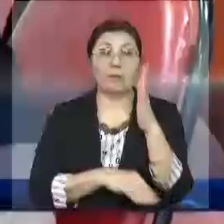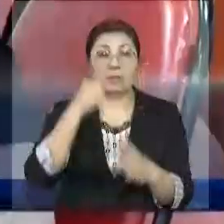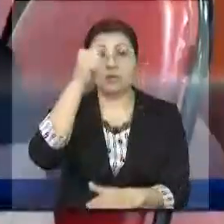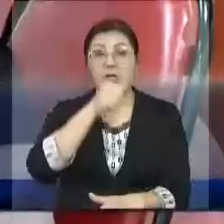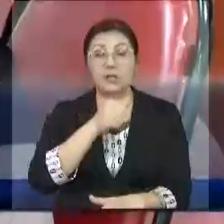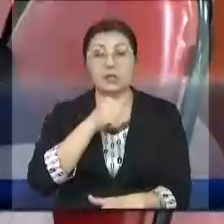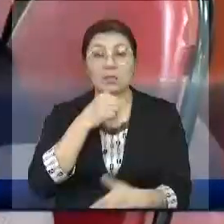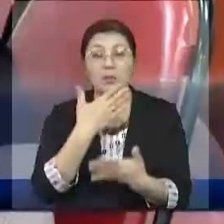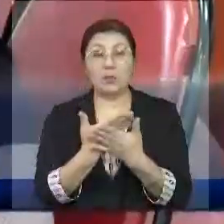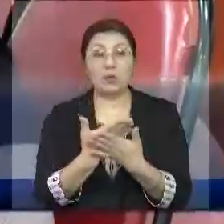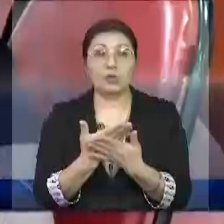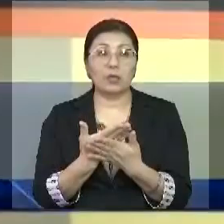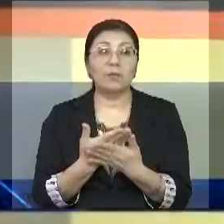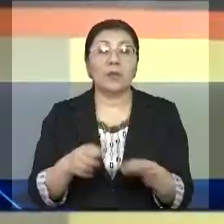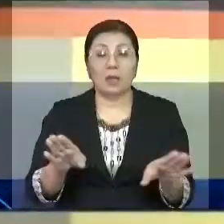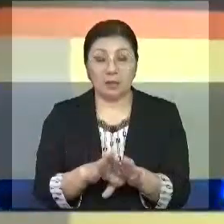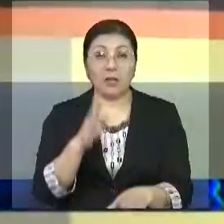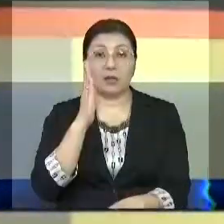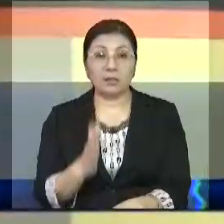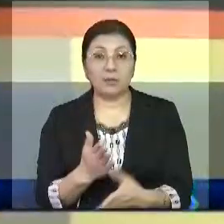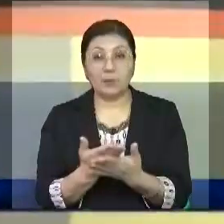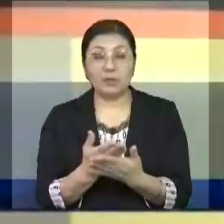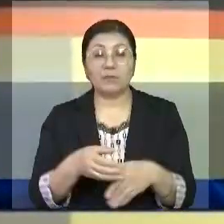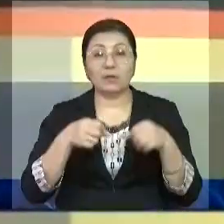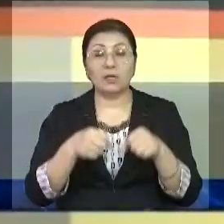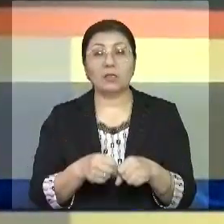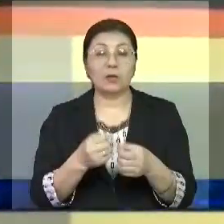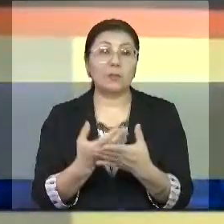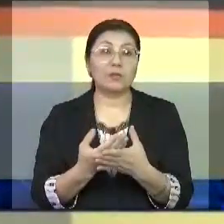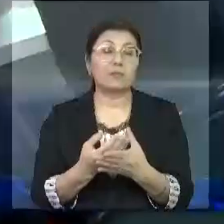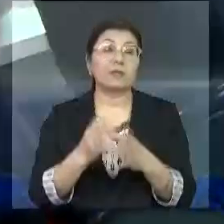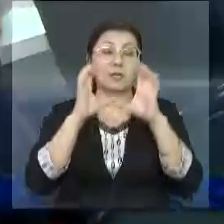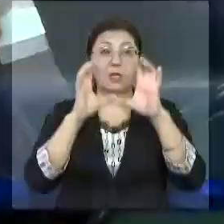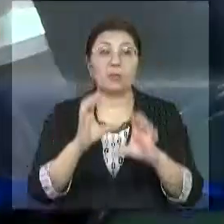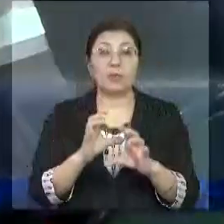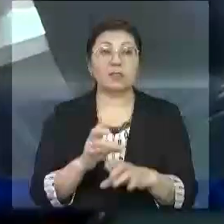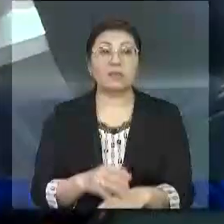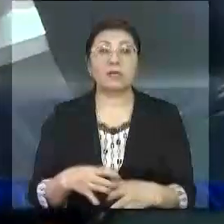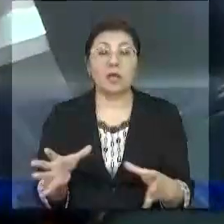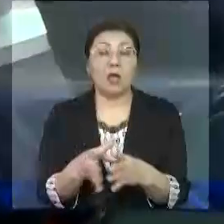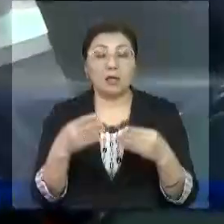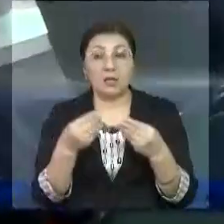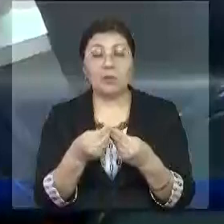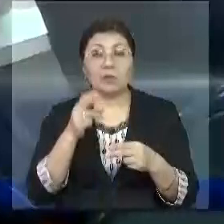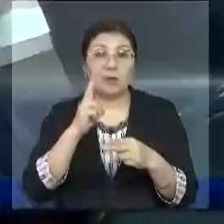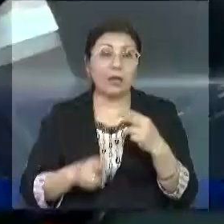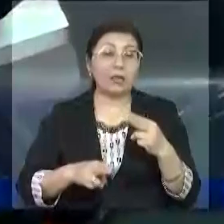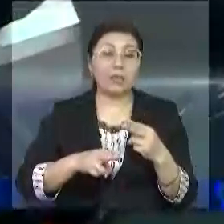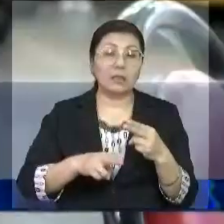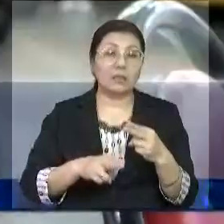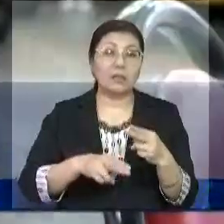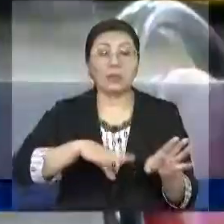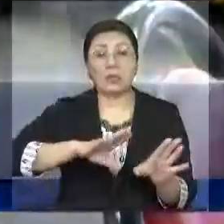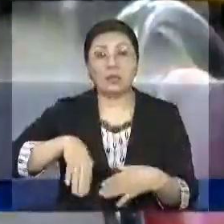үйреншікті құбылысқа айналуда. Заңнама мен құқықтық актілер барлық мүліктік мәселелерді неке кезінде де, ол аяқталғаннан кейін де